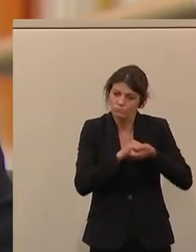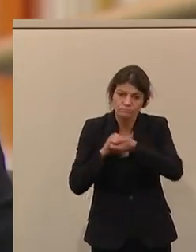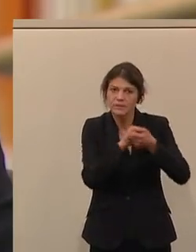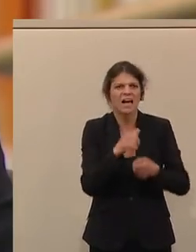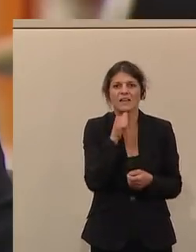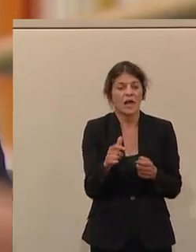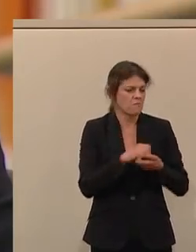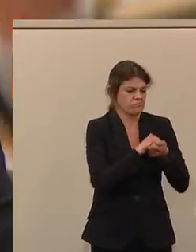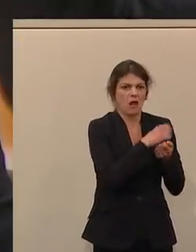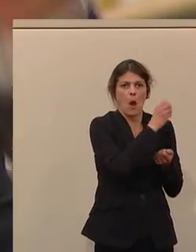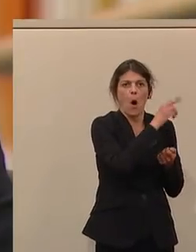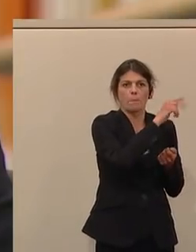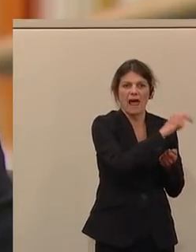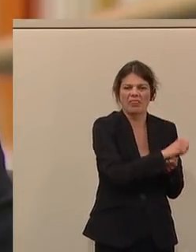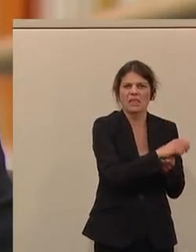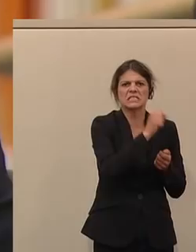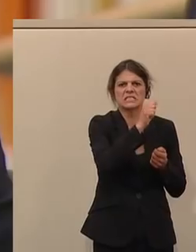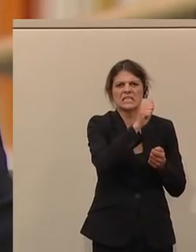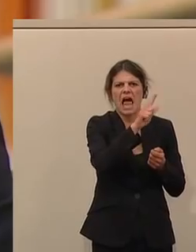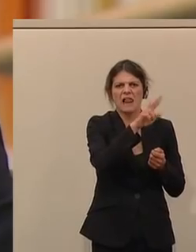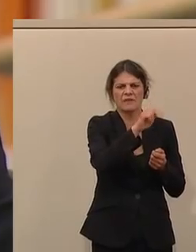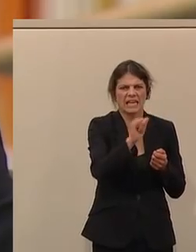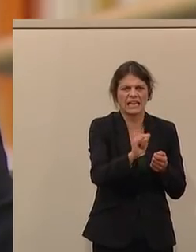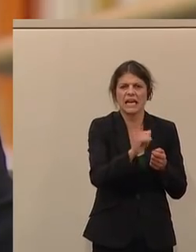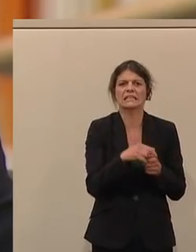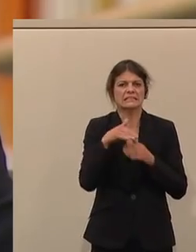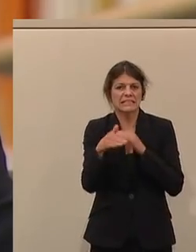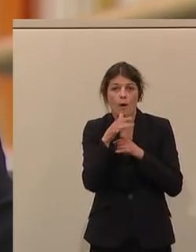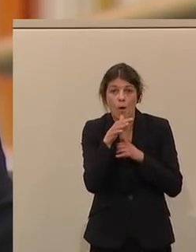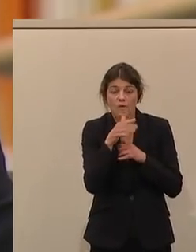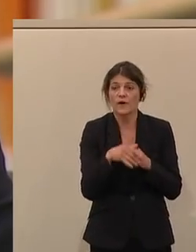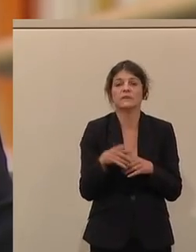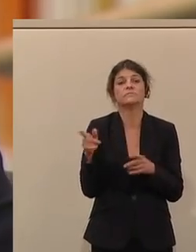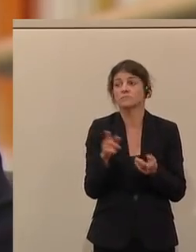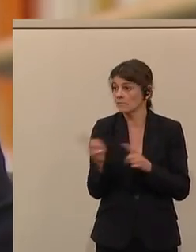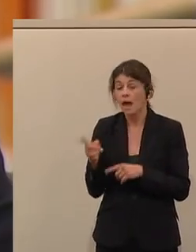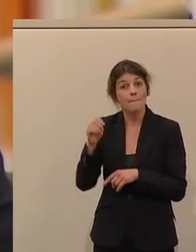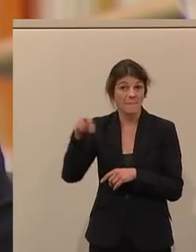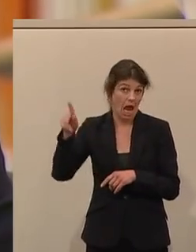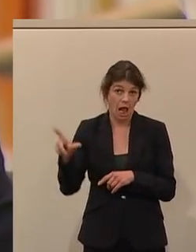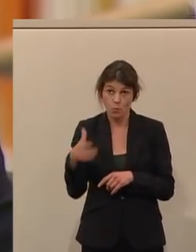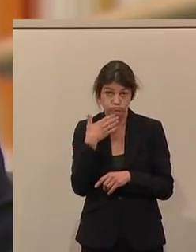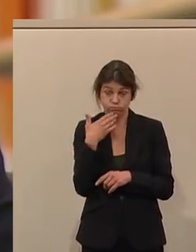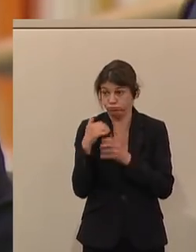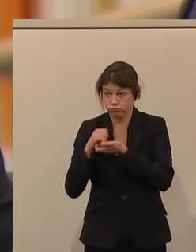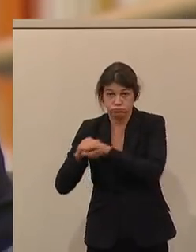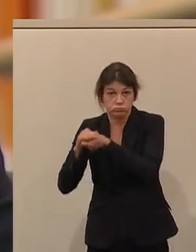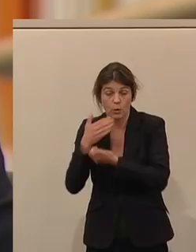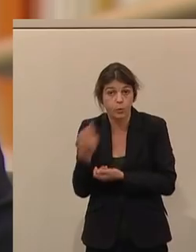mit Orban, Salvini, Seehofer und ja, mit Merkel. Das war keine Allianz. Das